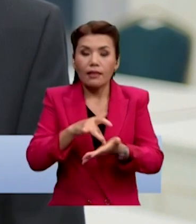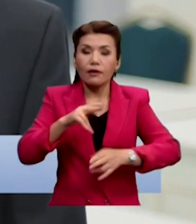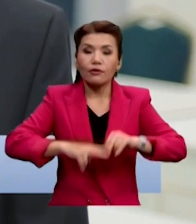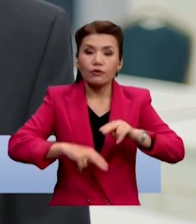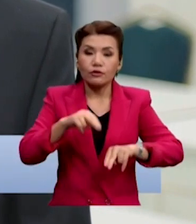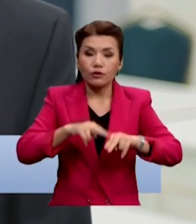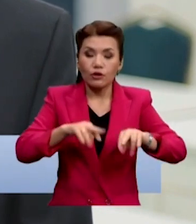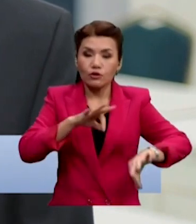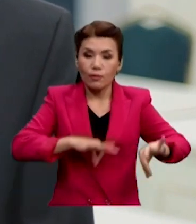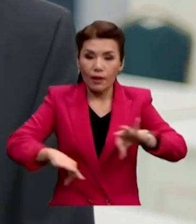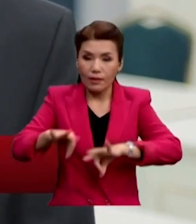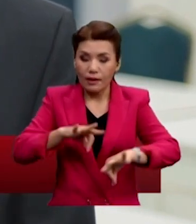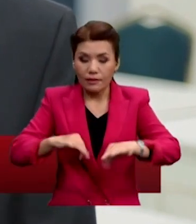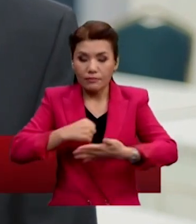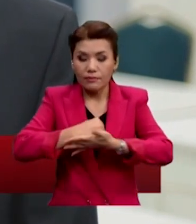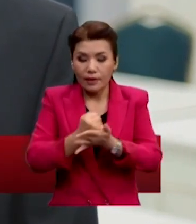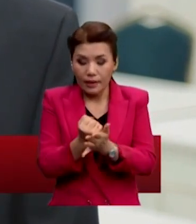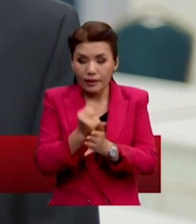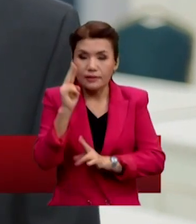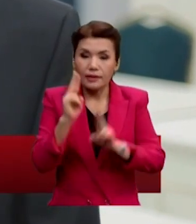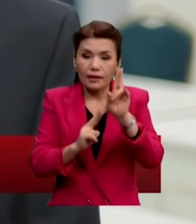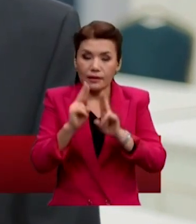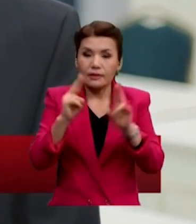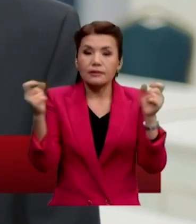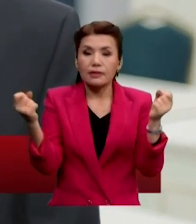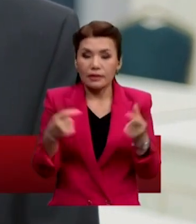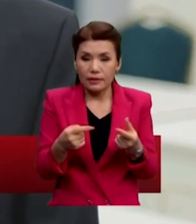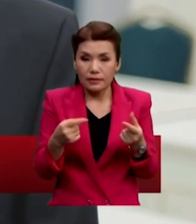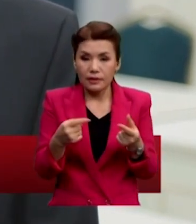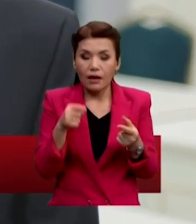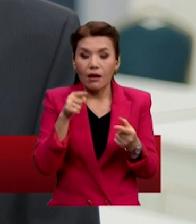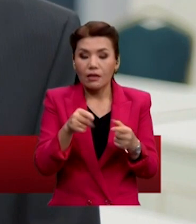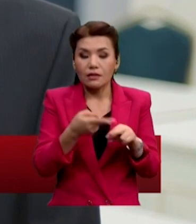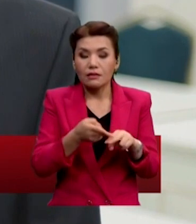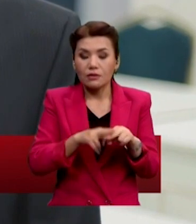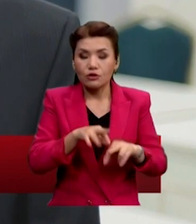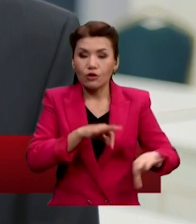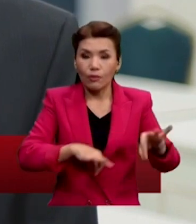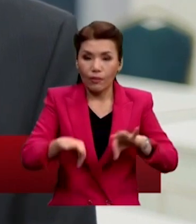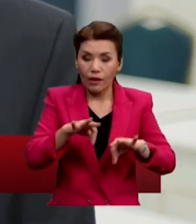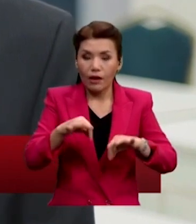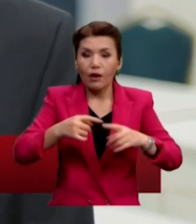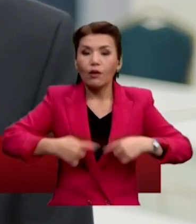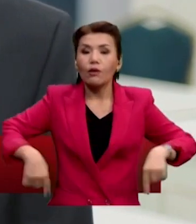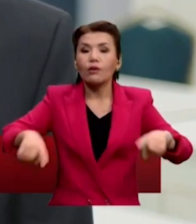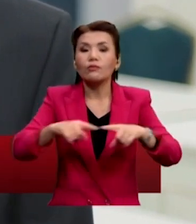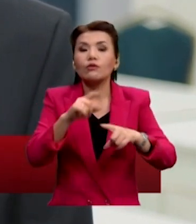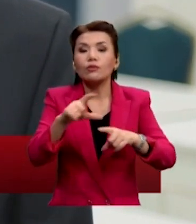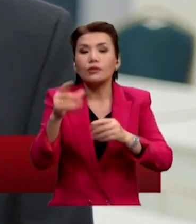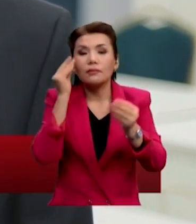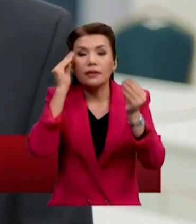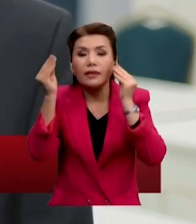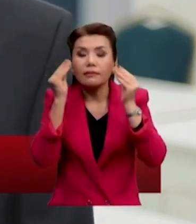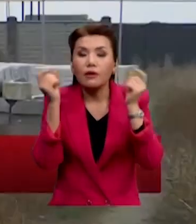құрылыстық жобаларды бекіту жөніндегі қағидатқа сәйкес бұл жоба қоғамдық талқылаудан өтуі